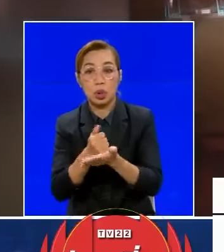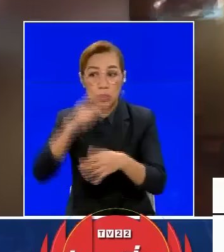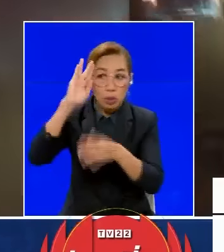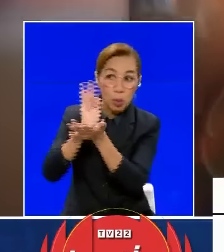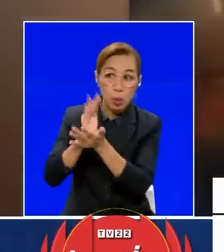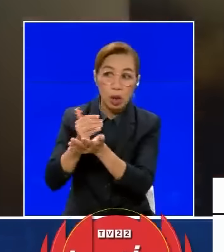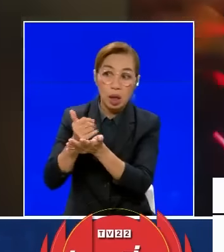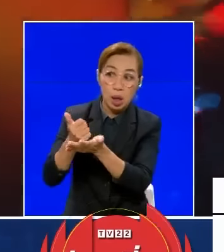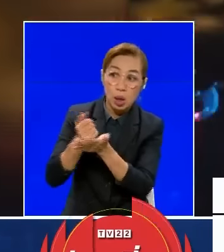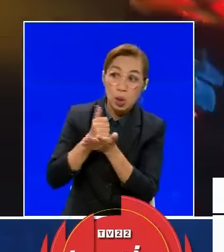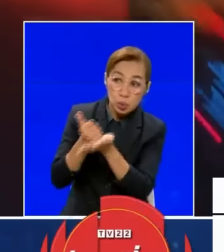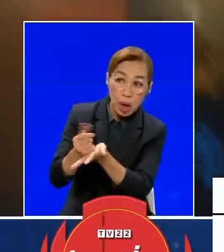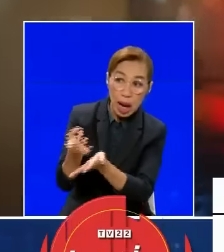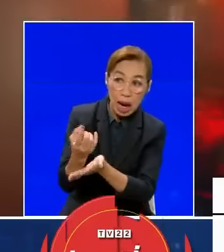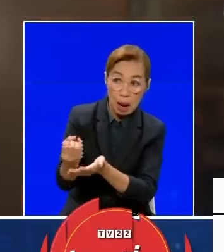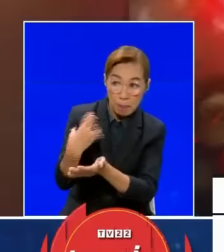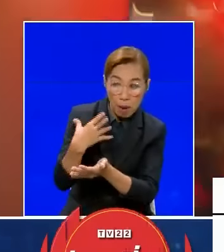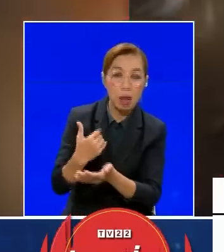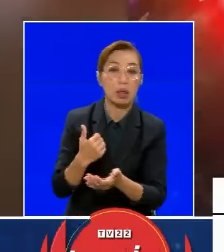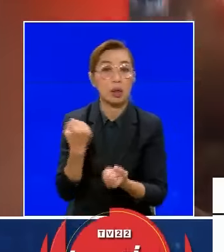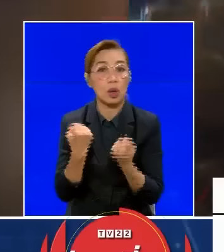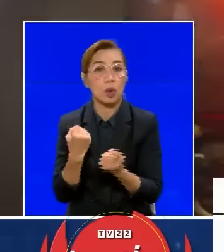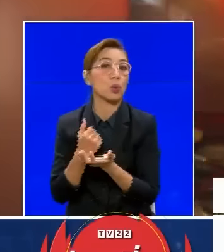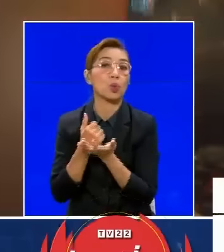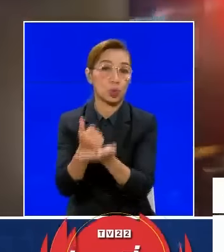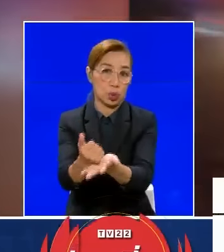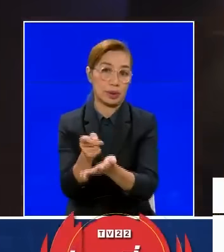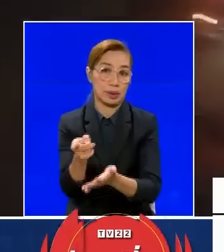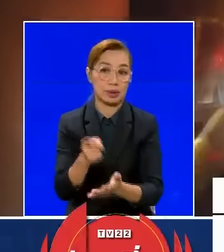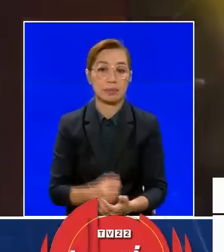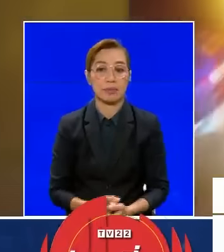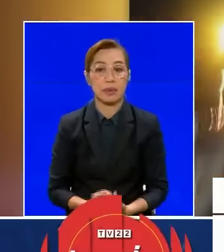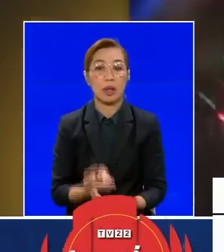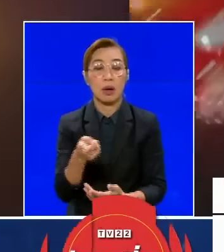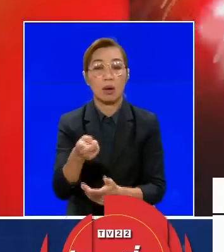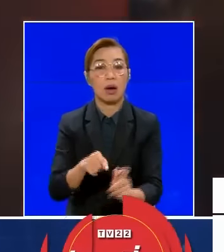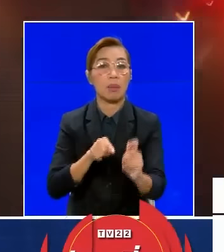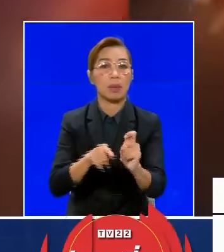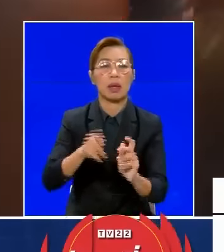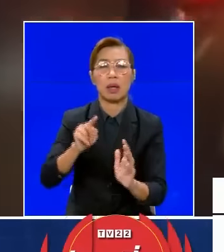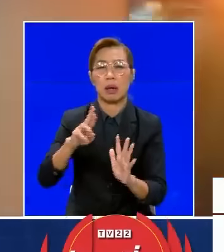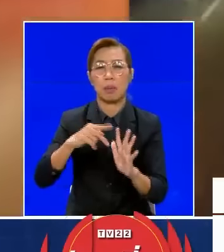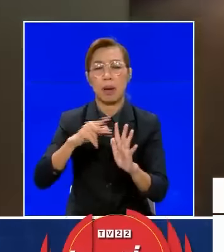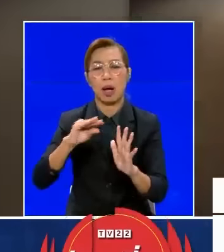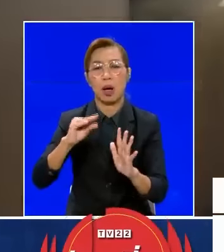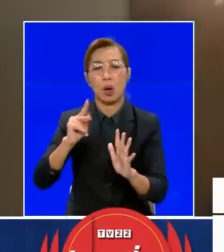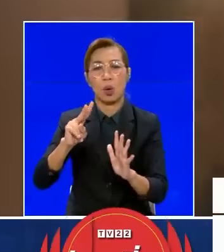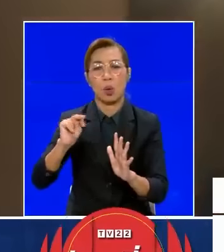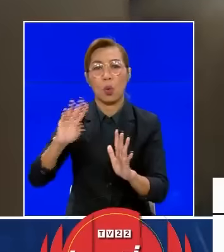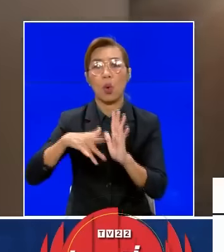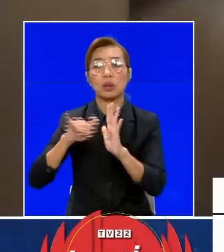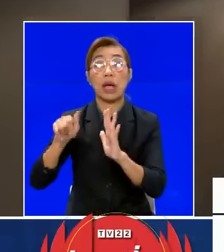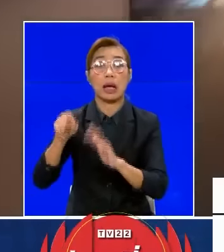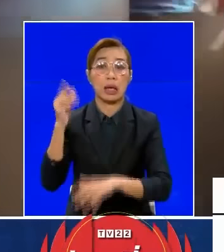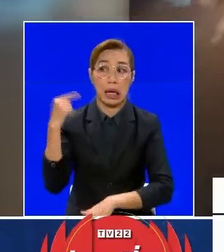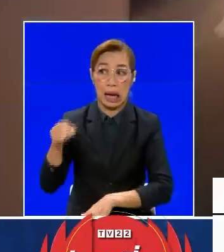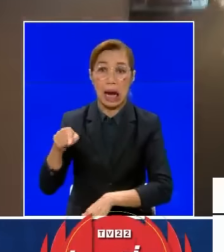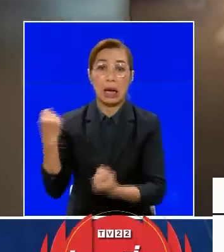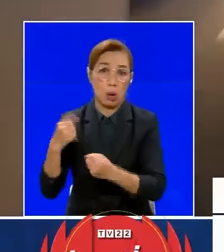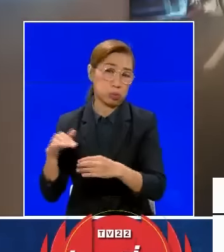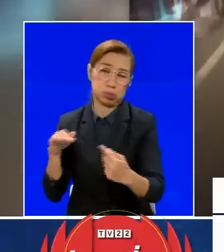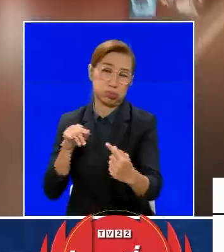ตำรวจอยู่แล้วก็เลยออกทำงานร่วมกับตำรวจของอำเภอประโคนชัยแล้วก็ไล่ติดตามมาตั้งแต่ประโคนชัย